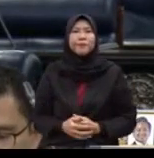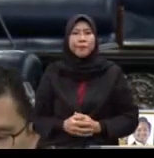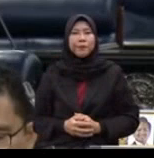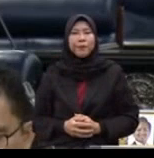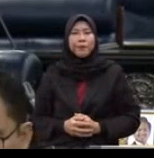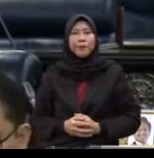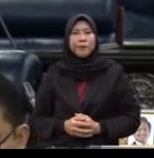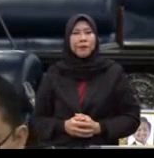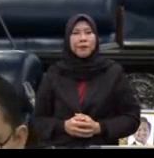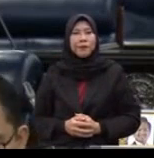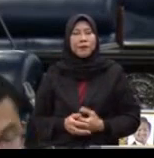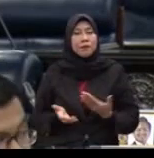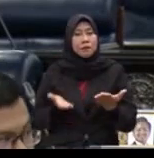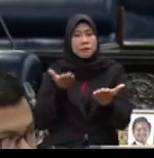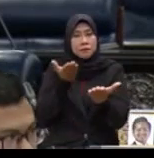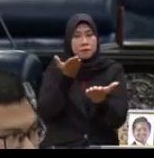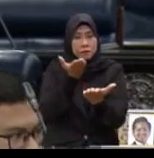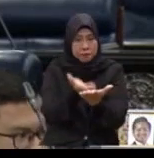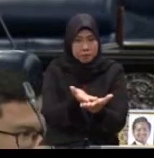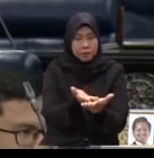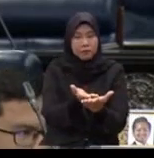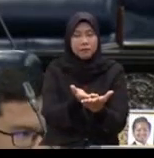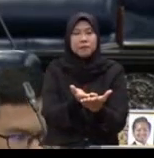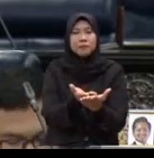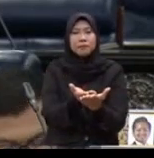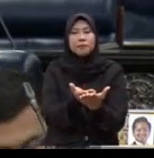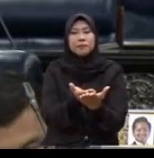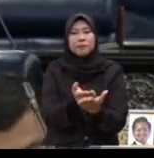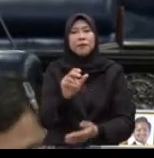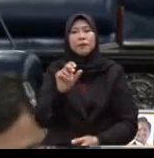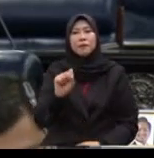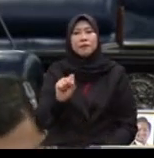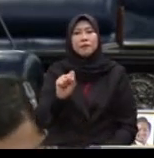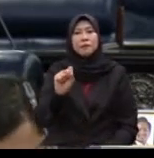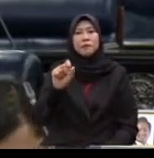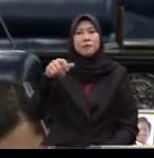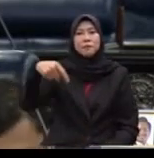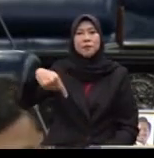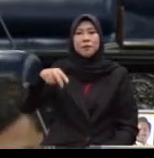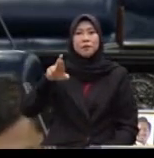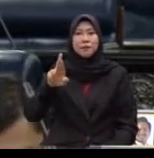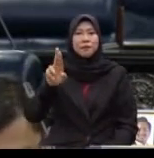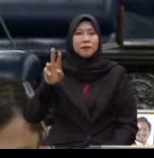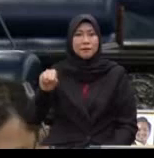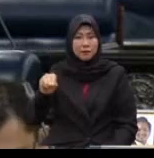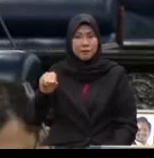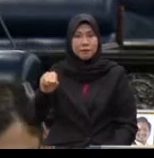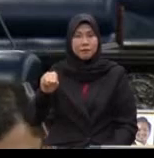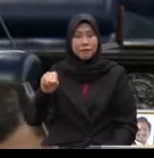Justru itu antara cadangan supaya surowan Malaysia